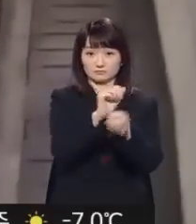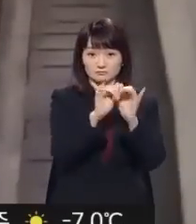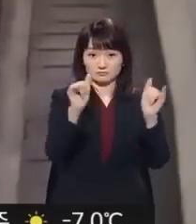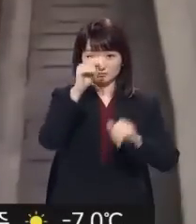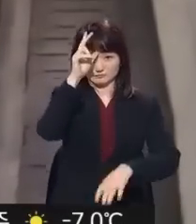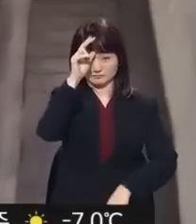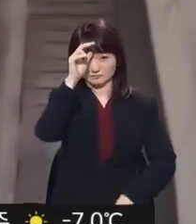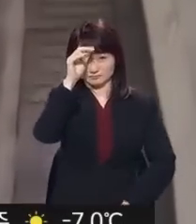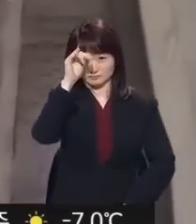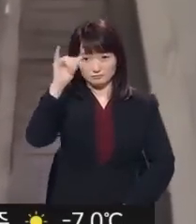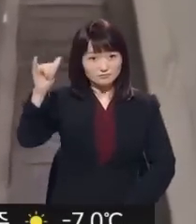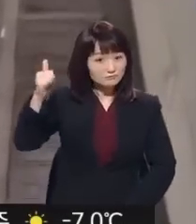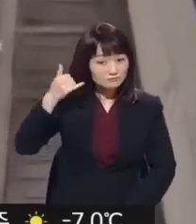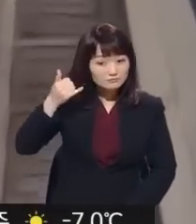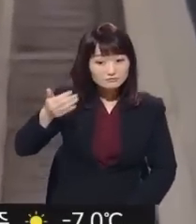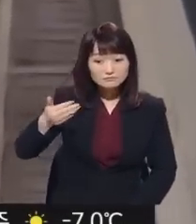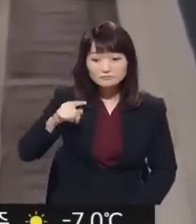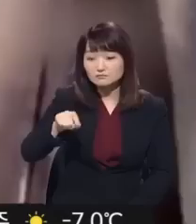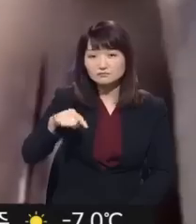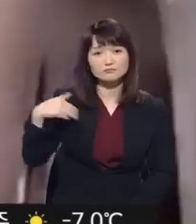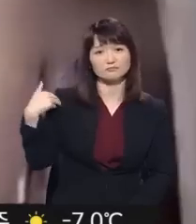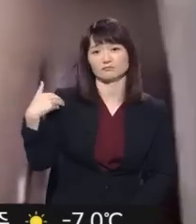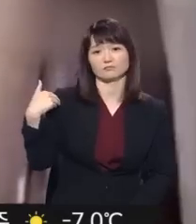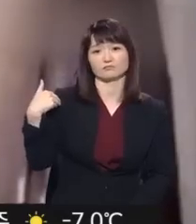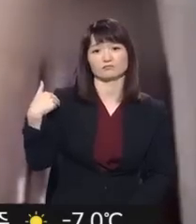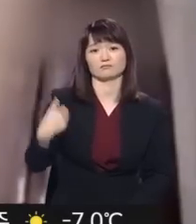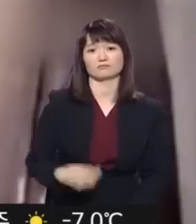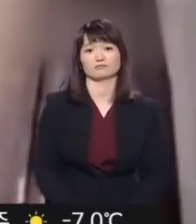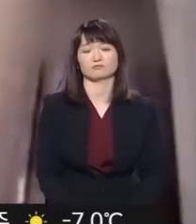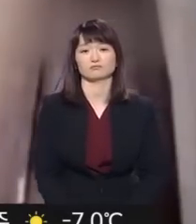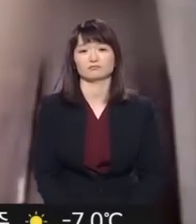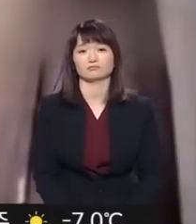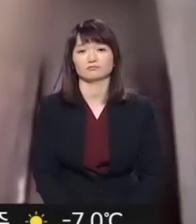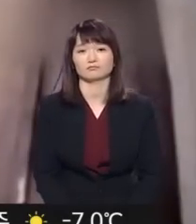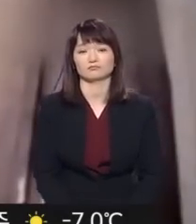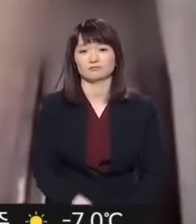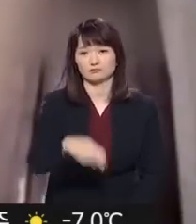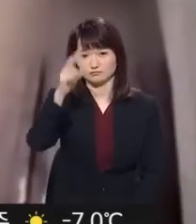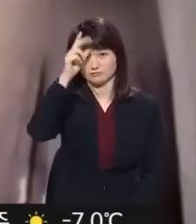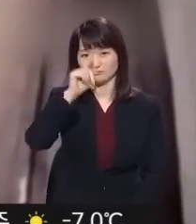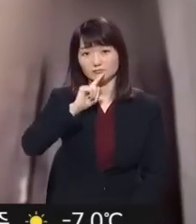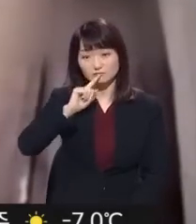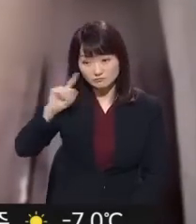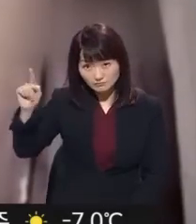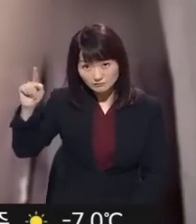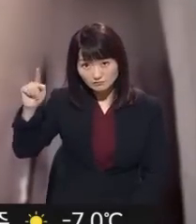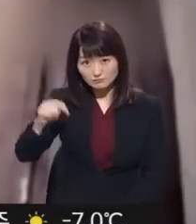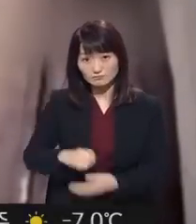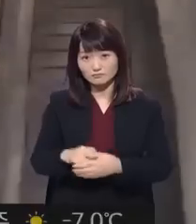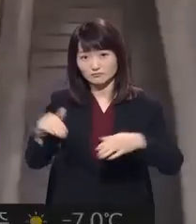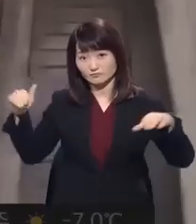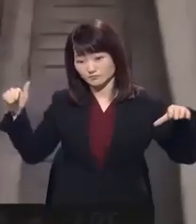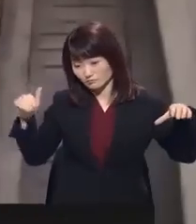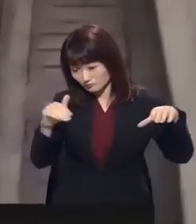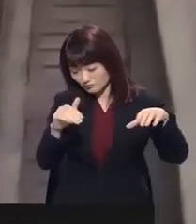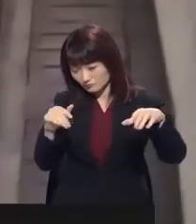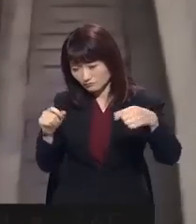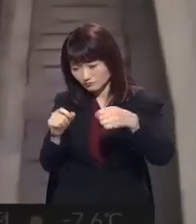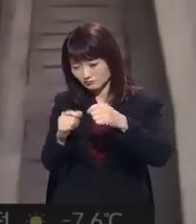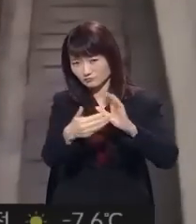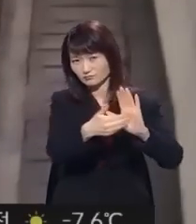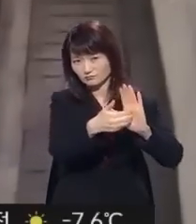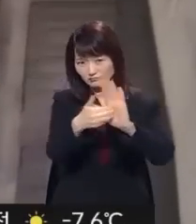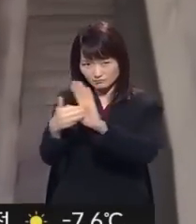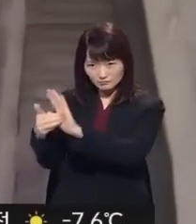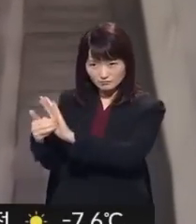운전자는 경찰이 연락을 하기 전까지이 사실을 전혀 알지 못했다고 했습니다 경찰은 친구를 받고 터널 입구부터 통제했다고 하고요